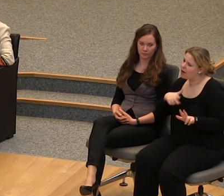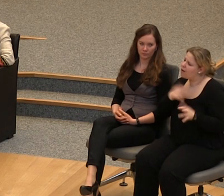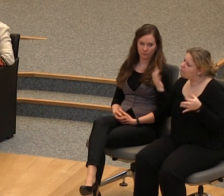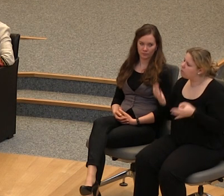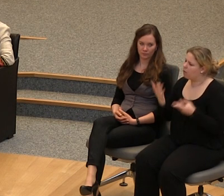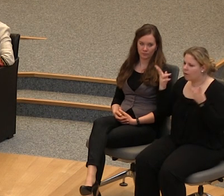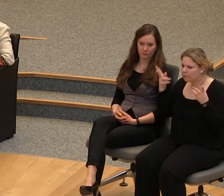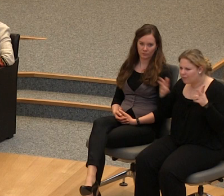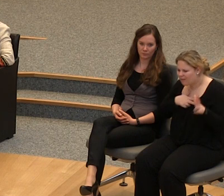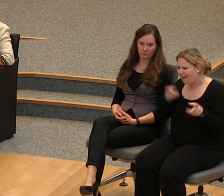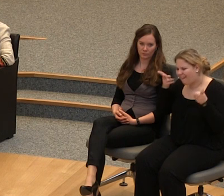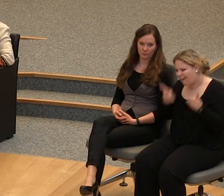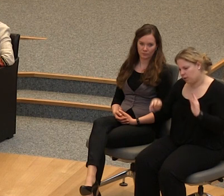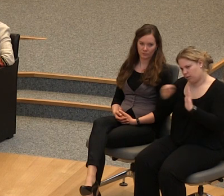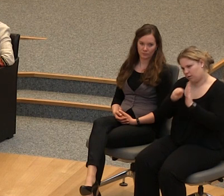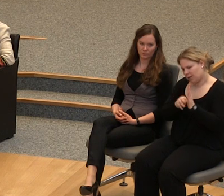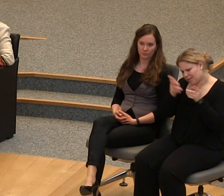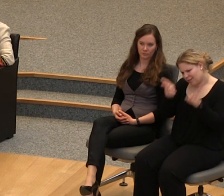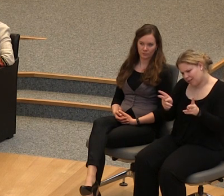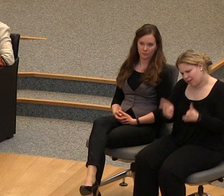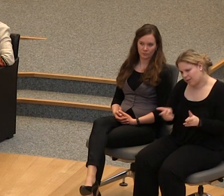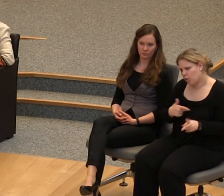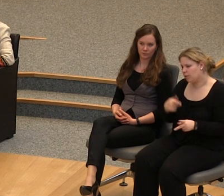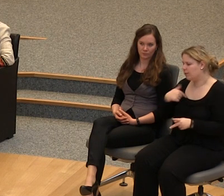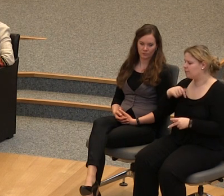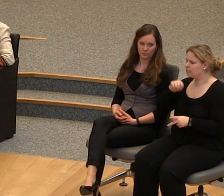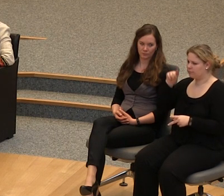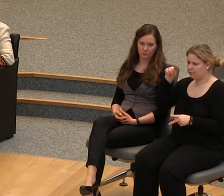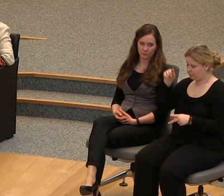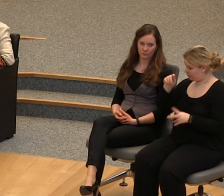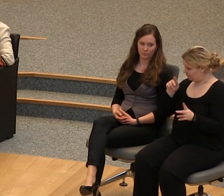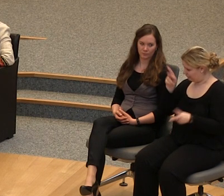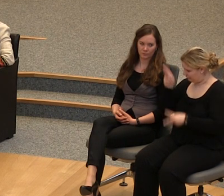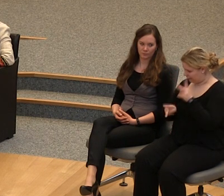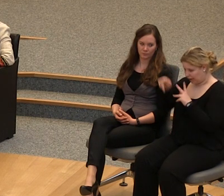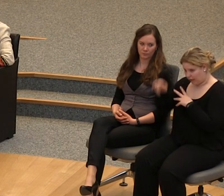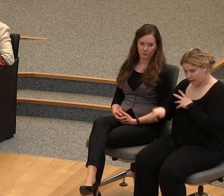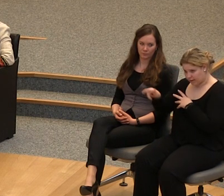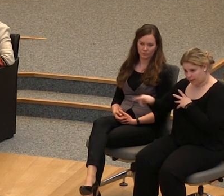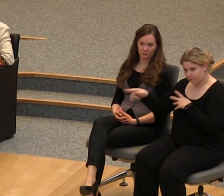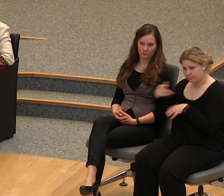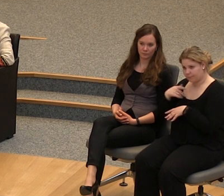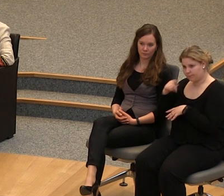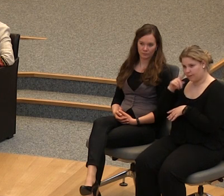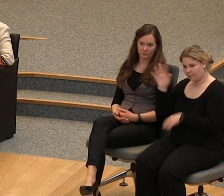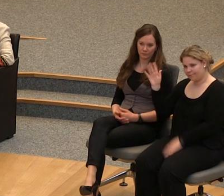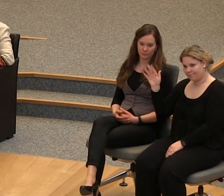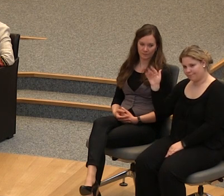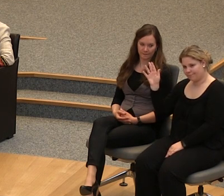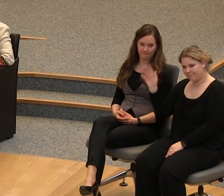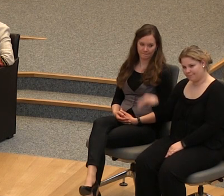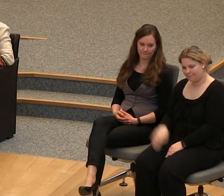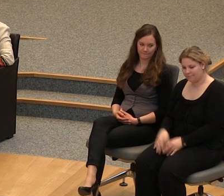Klarstellung, um hier die überwiegende Juristenmeinung nicht zu konterkarieren, sondern im Grunde durch eine